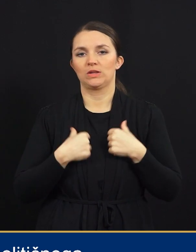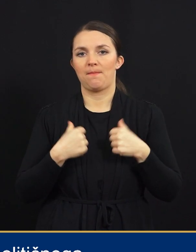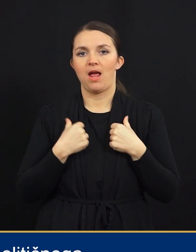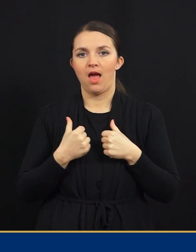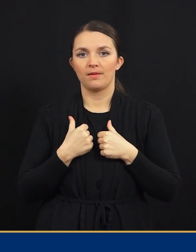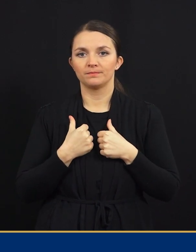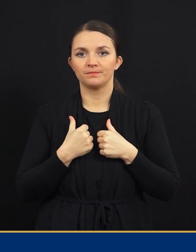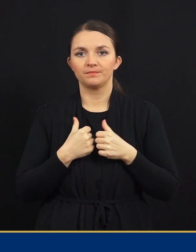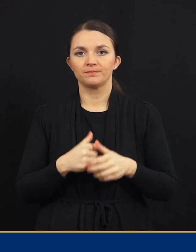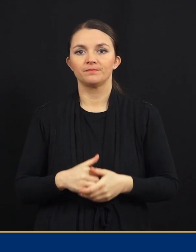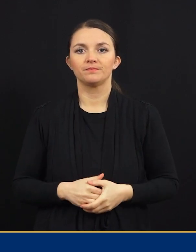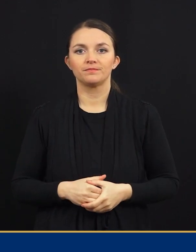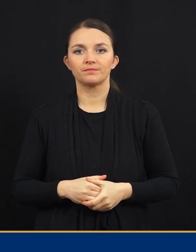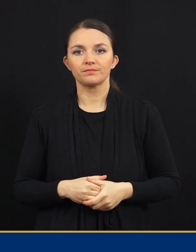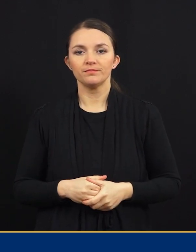zavzemala.